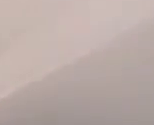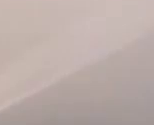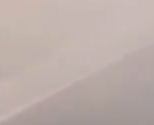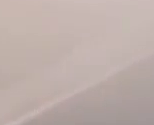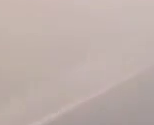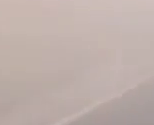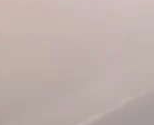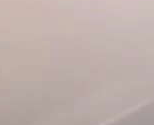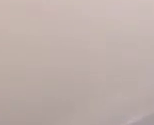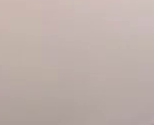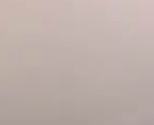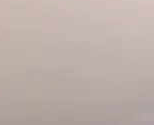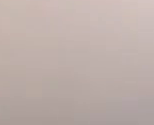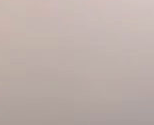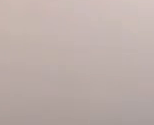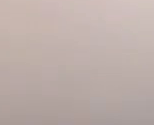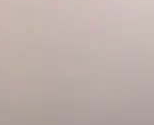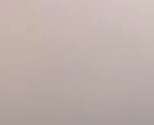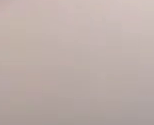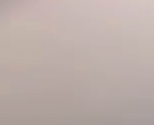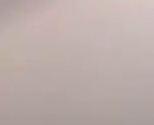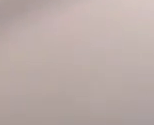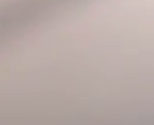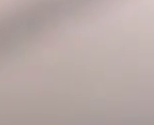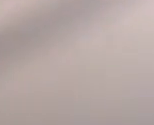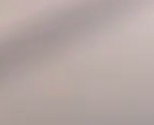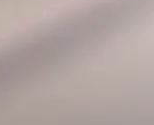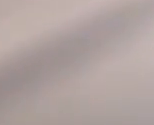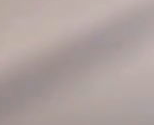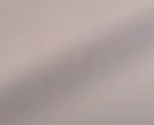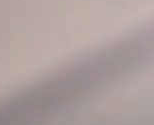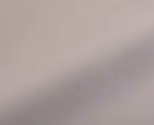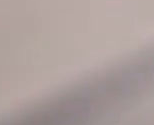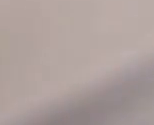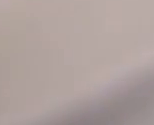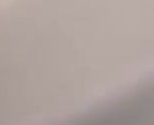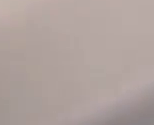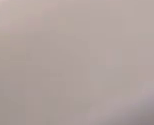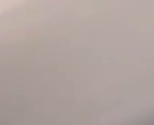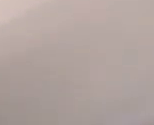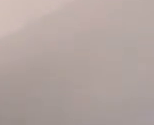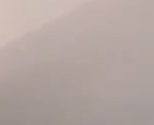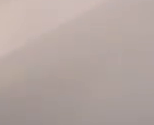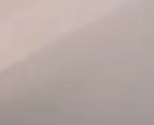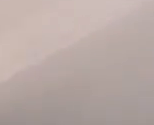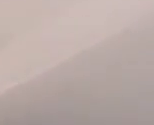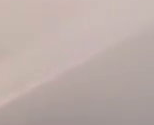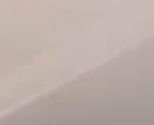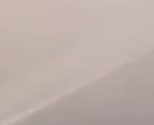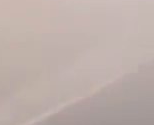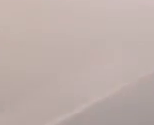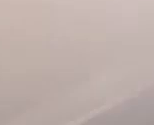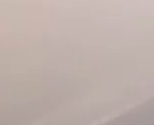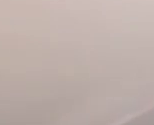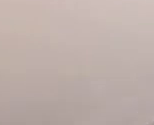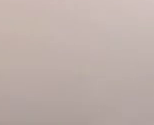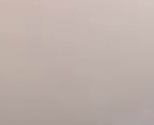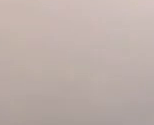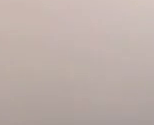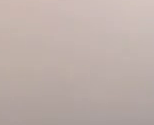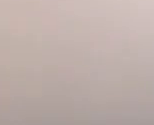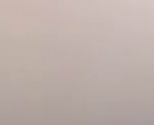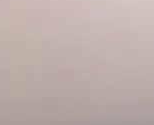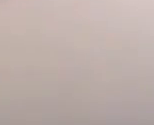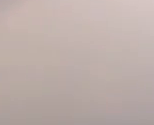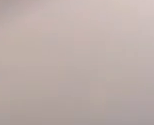balita. Kaya para sa pinakasariwang balita, mag-subscribe kayo sa aming YouTube channel. Para sa mga kapuso abroad, pwede